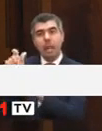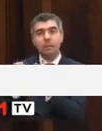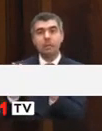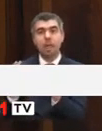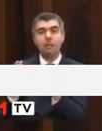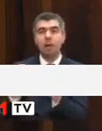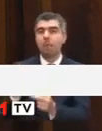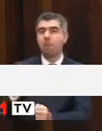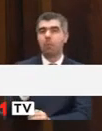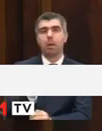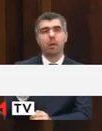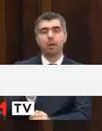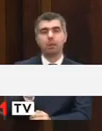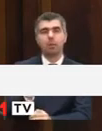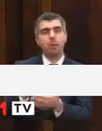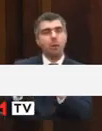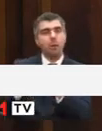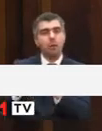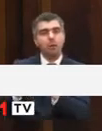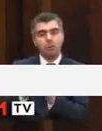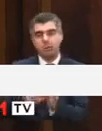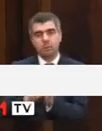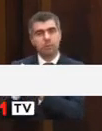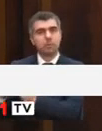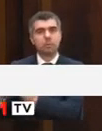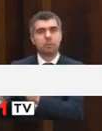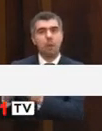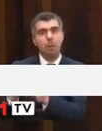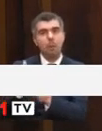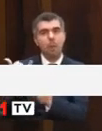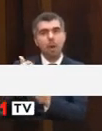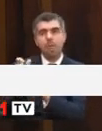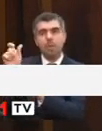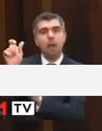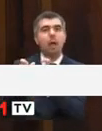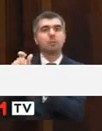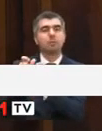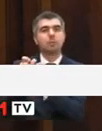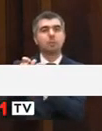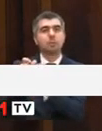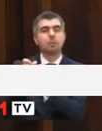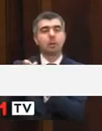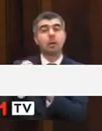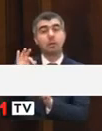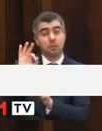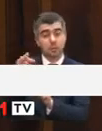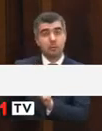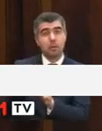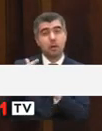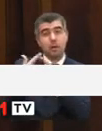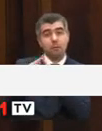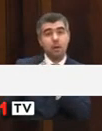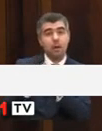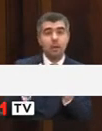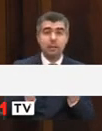المواطن وجعلها فوق كل اعتبار، ولأننا لحد الساعة حققنا إيجابيات كثيرة، وللحفاظ